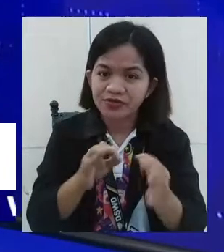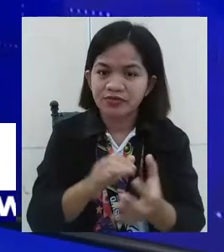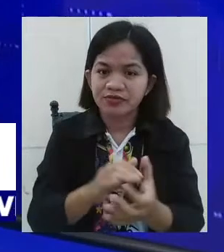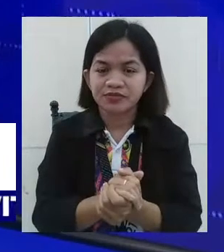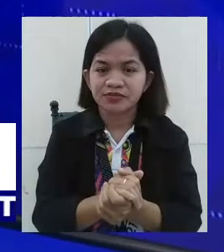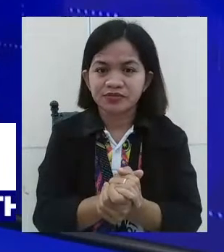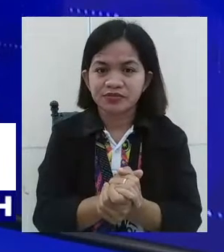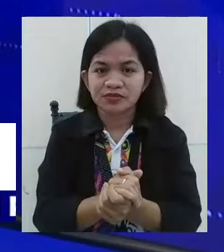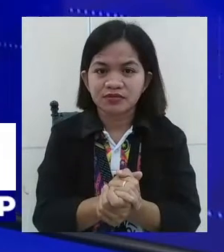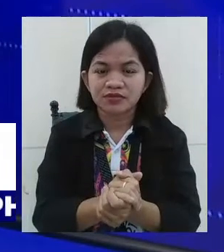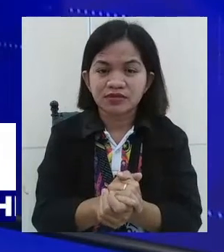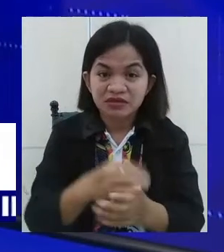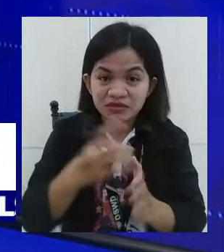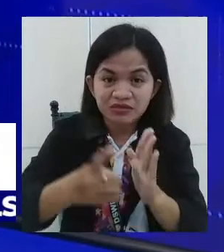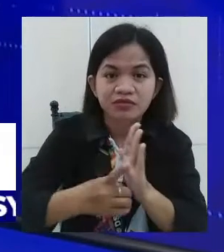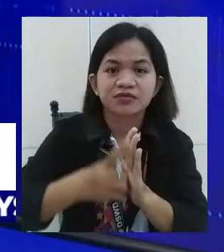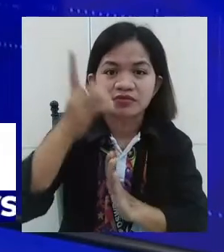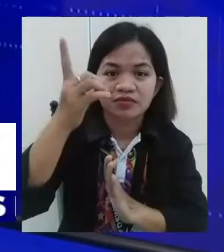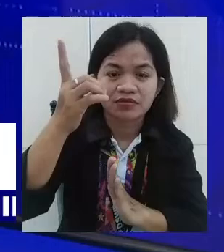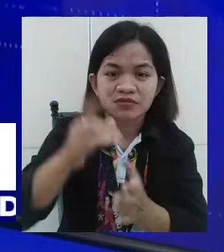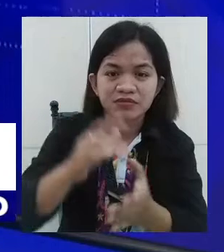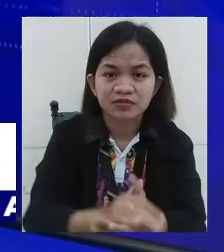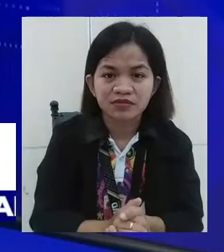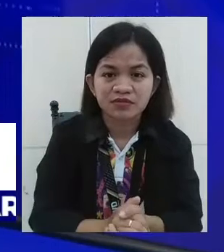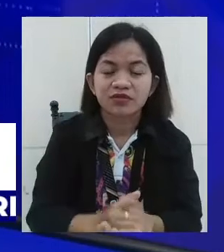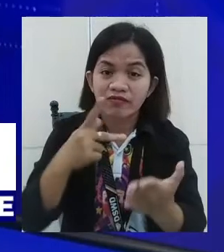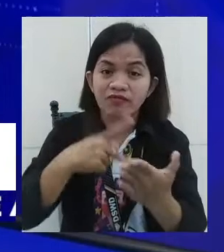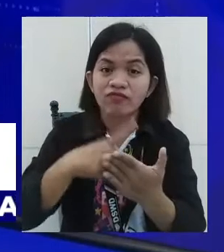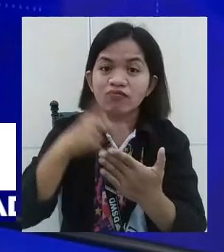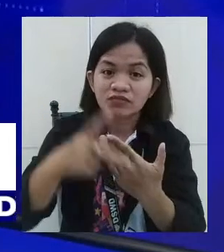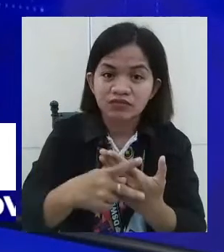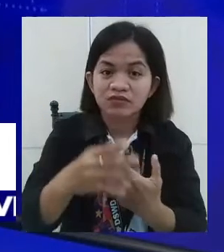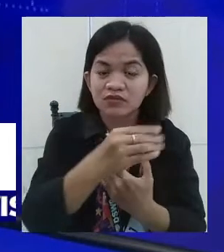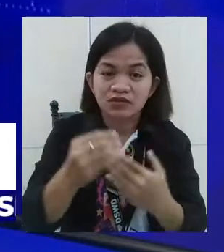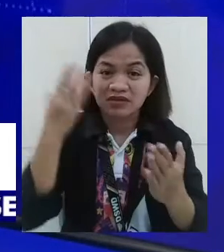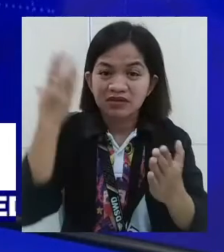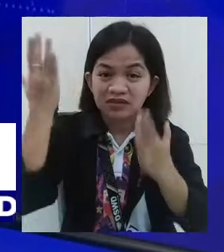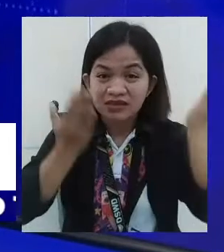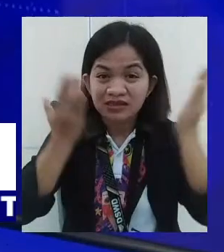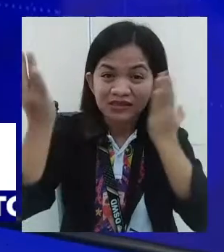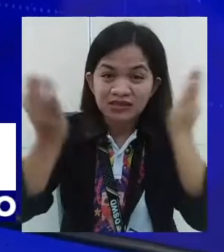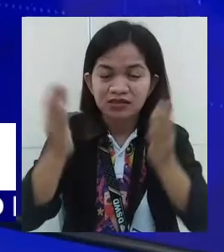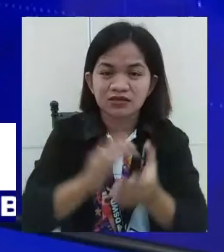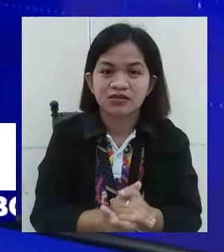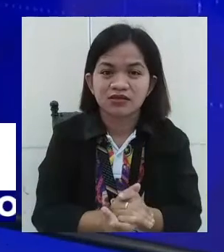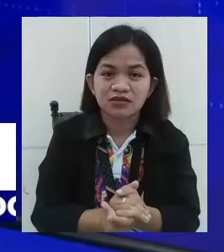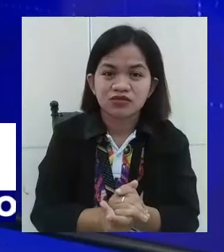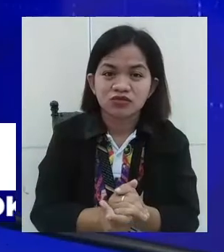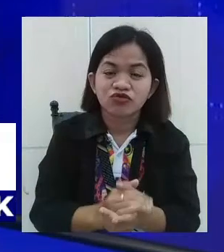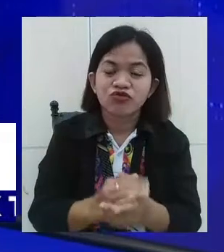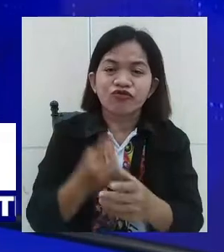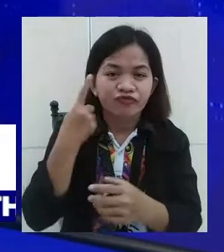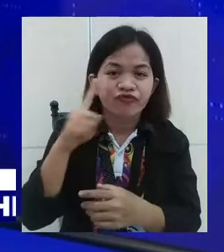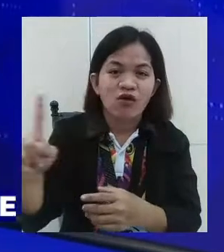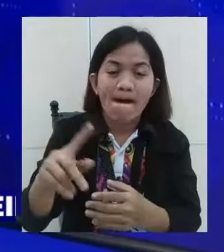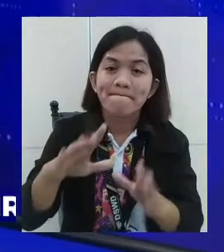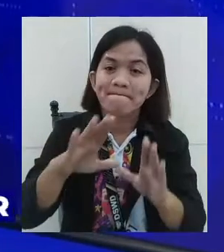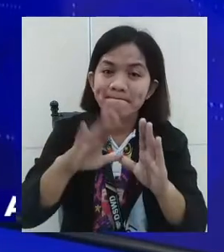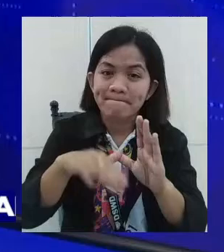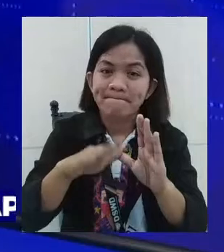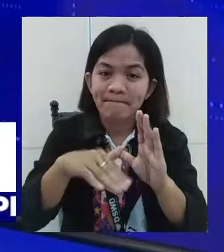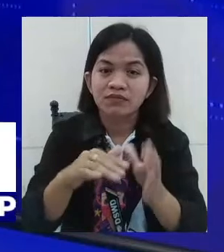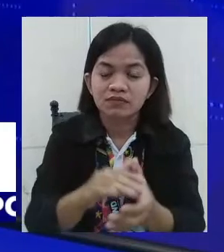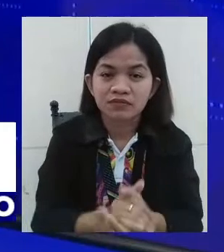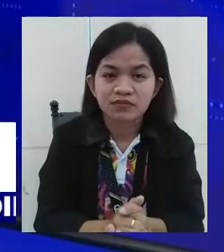nag-develop or nagbuo ng isang programa at serbisyo tungkol sa mga may kapansanan, imbitahin naman ho nila